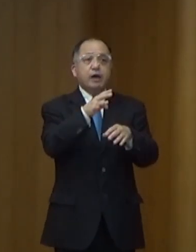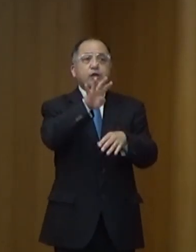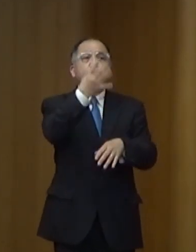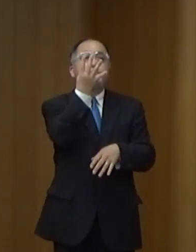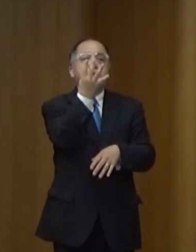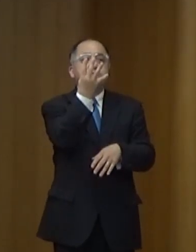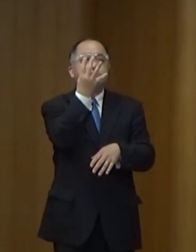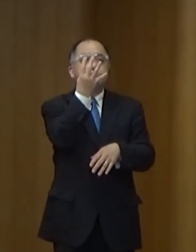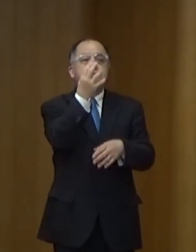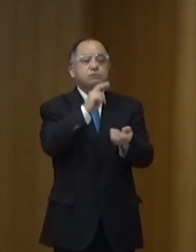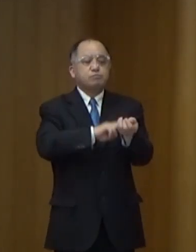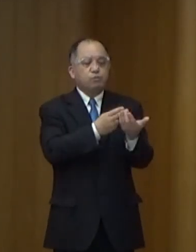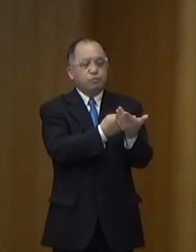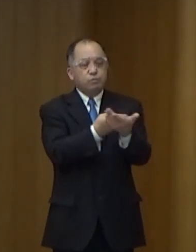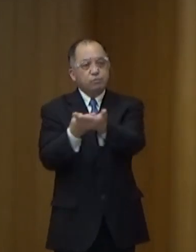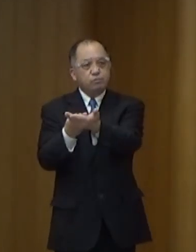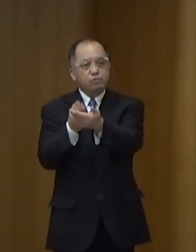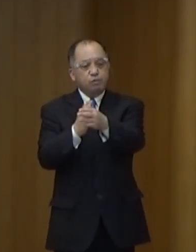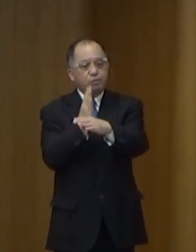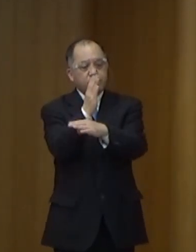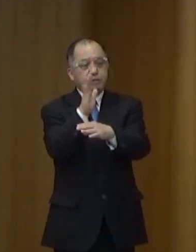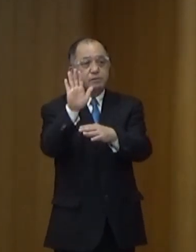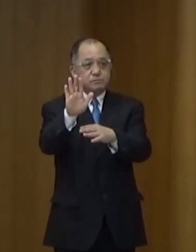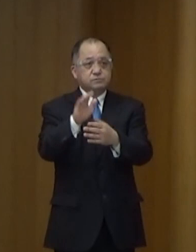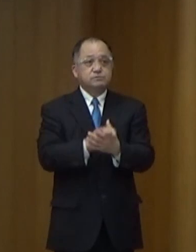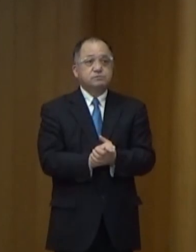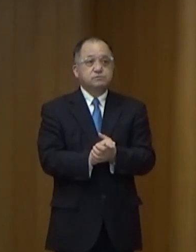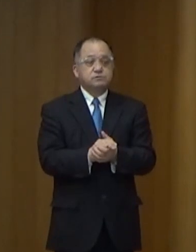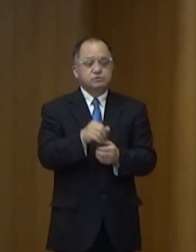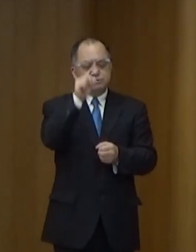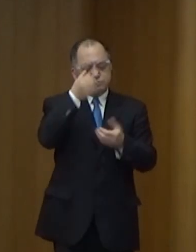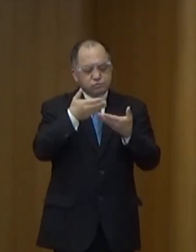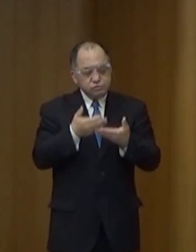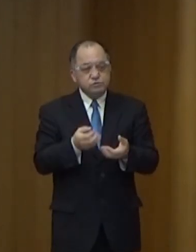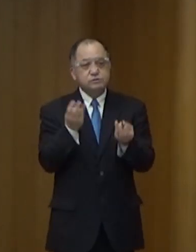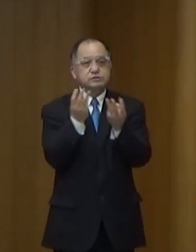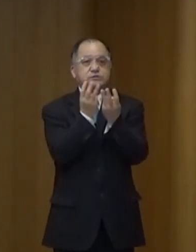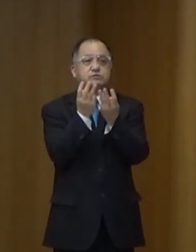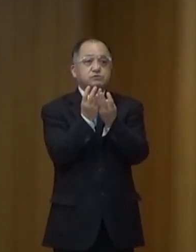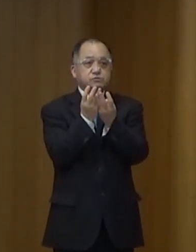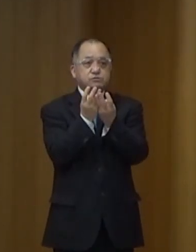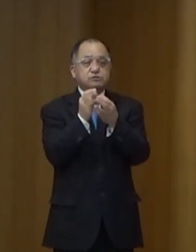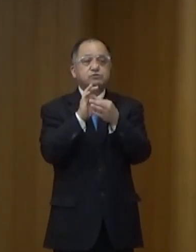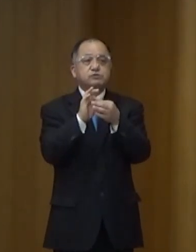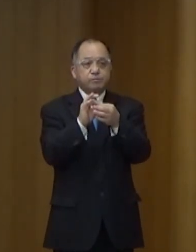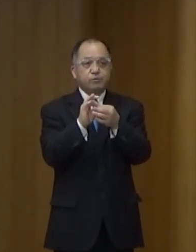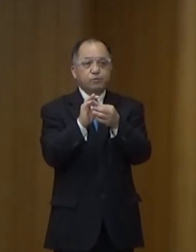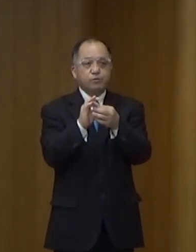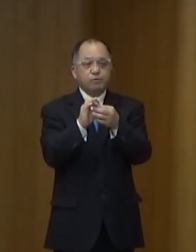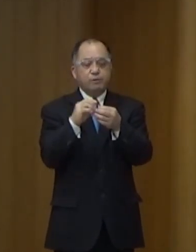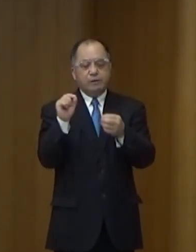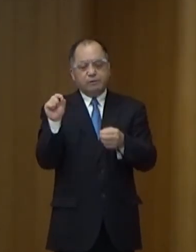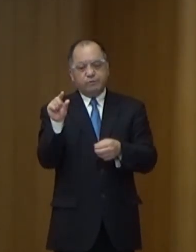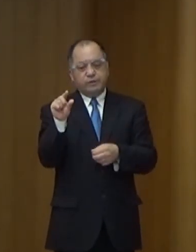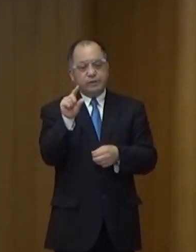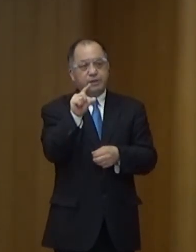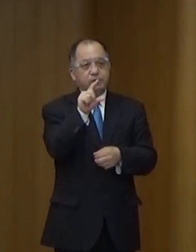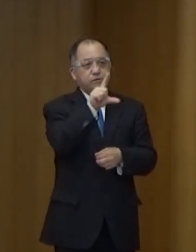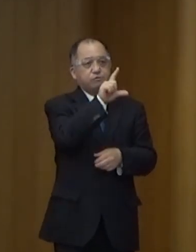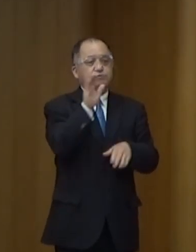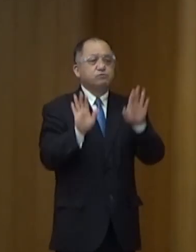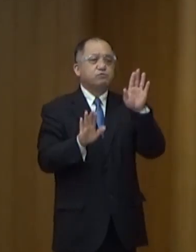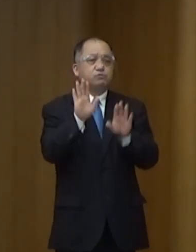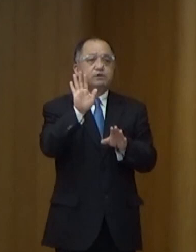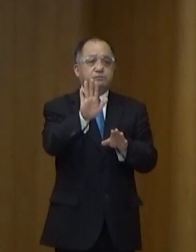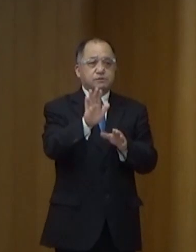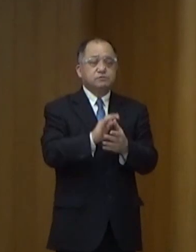ているという状況になっています。重症患者数についても足元については増加傾向という状況にござい